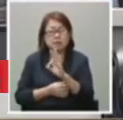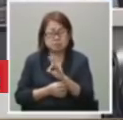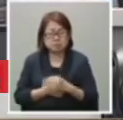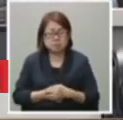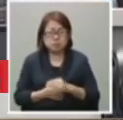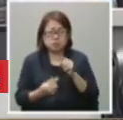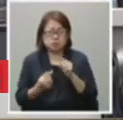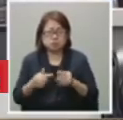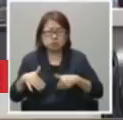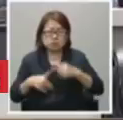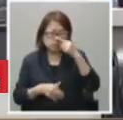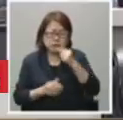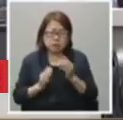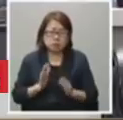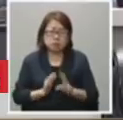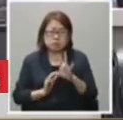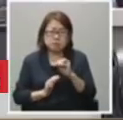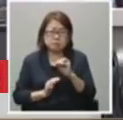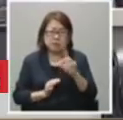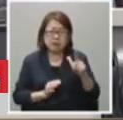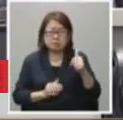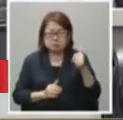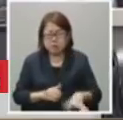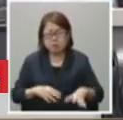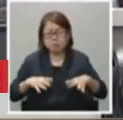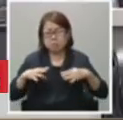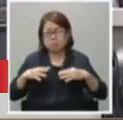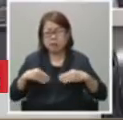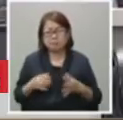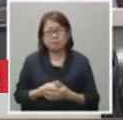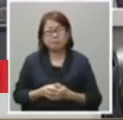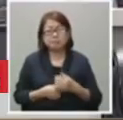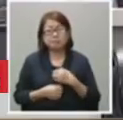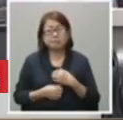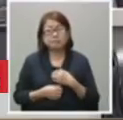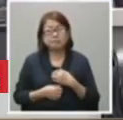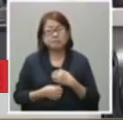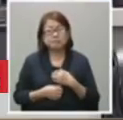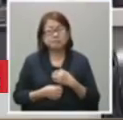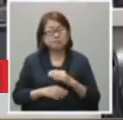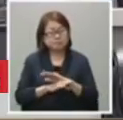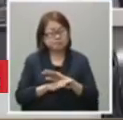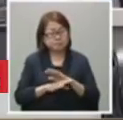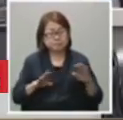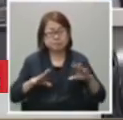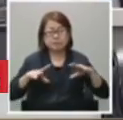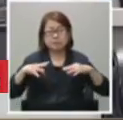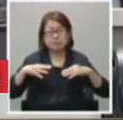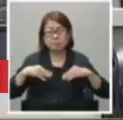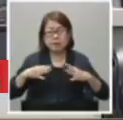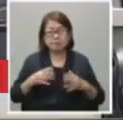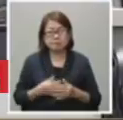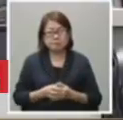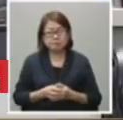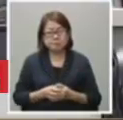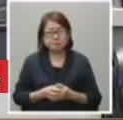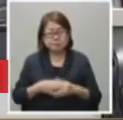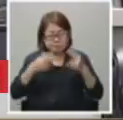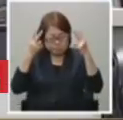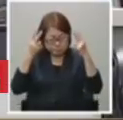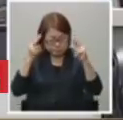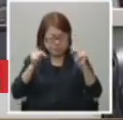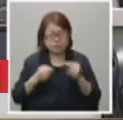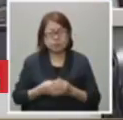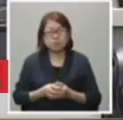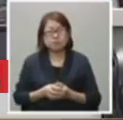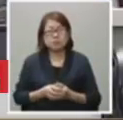ไทย70ล้านคนให้อภัยท่านไม่ได้ครับผมจึงขอไม่ไว้วางใจท่านนายกรัฐมนตรีในการอภิปรายในครั้